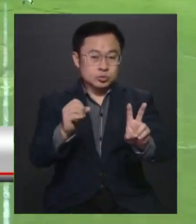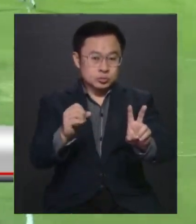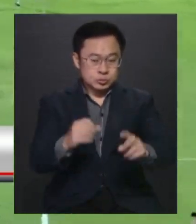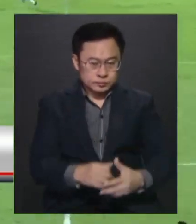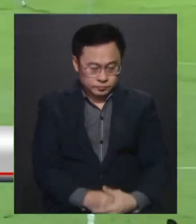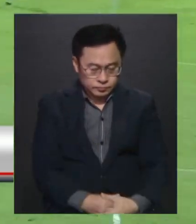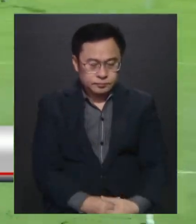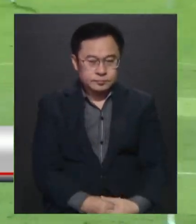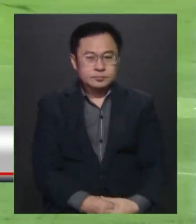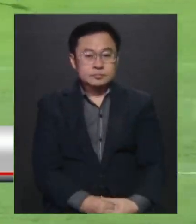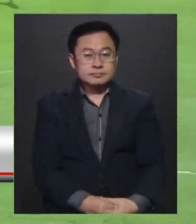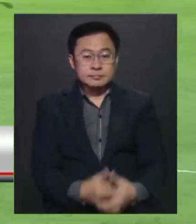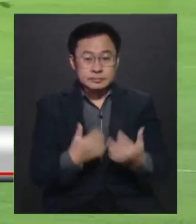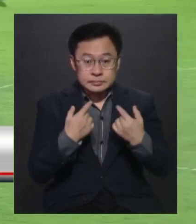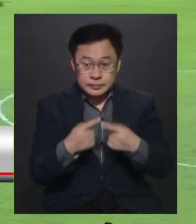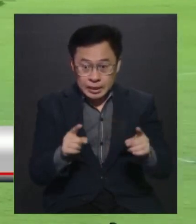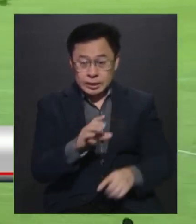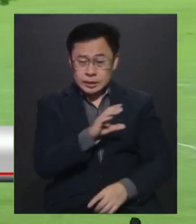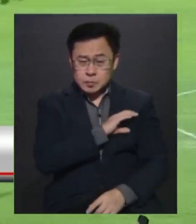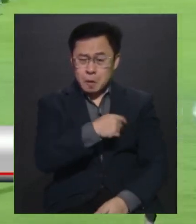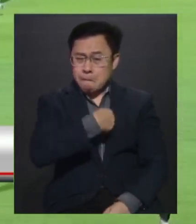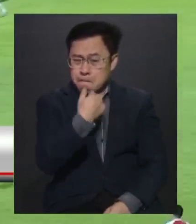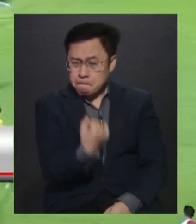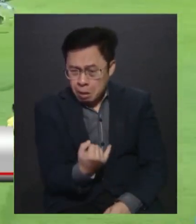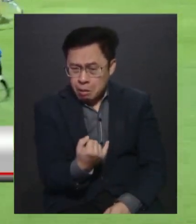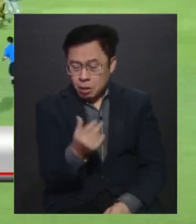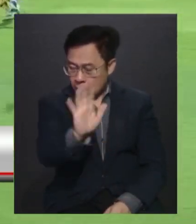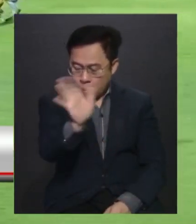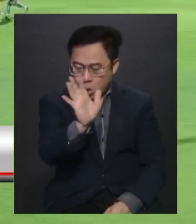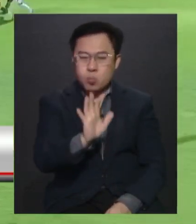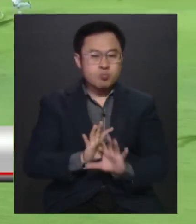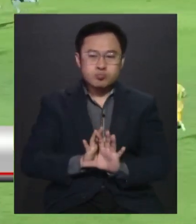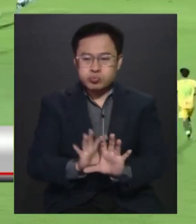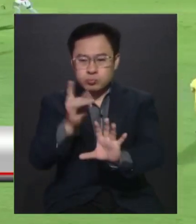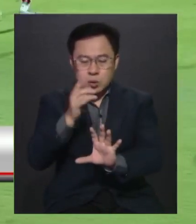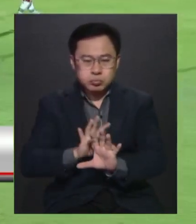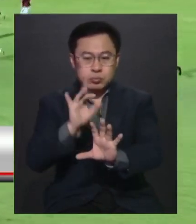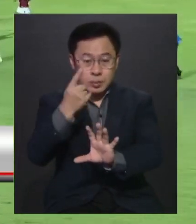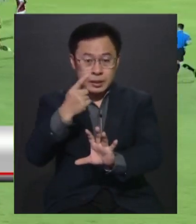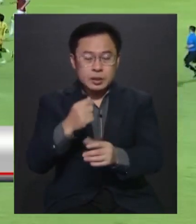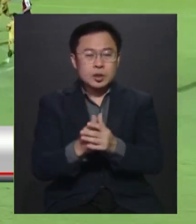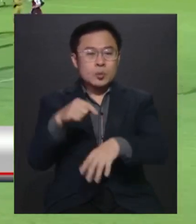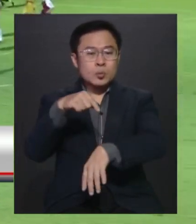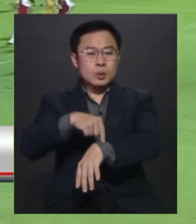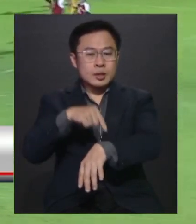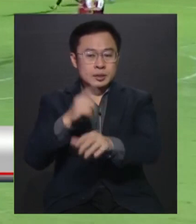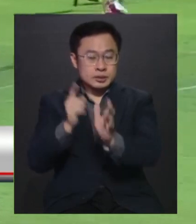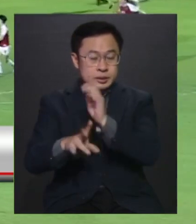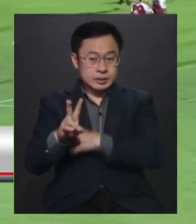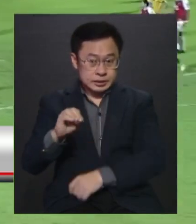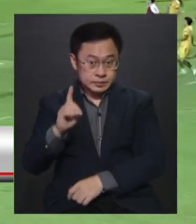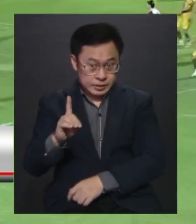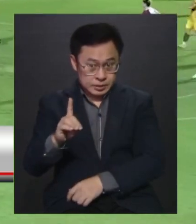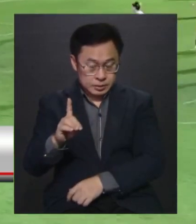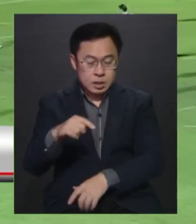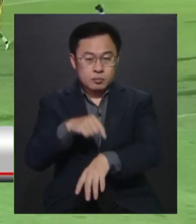ง 2-0 แต่ว่าเทโรก็ไม่ยอมง่ายๆครับมาได้ประตูไล่ขึ้นมาเป็น 1-2 ครับนาที71ครับจังหวะเปิดบอลมาลูกนี้จะเป็นค